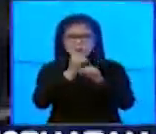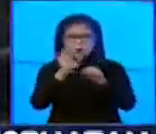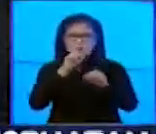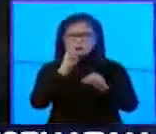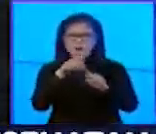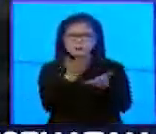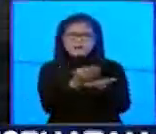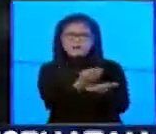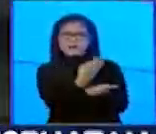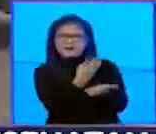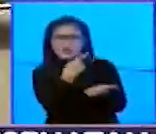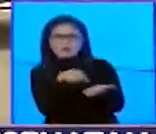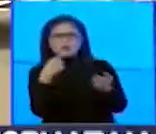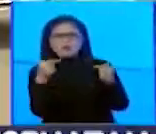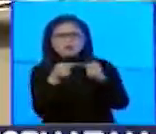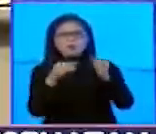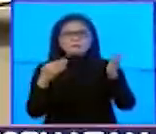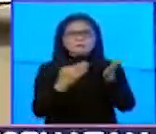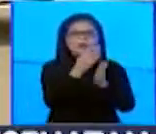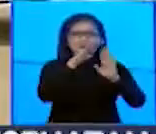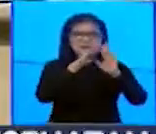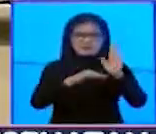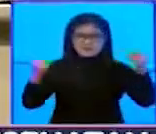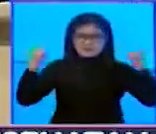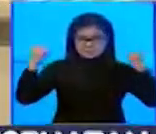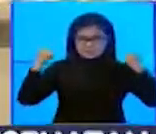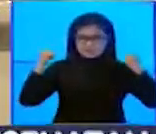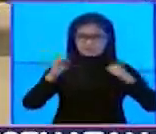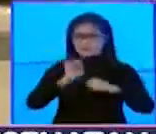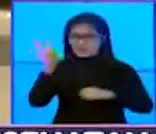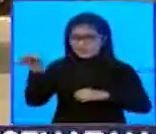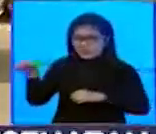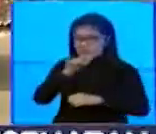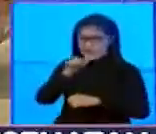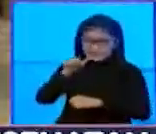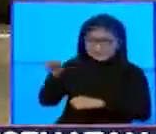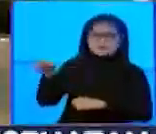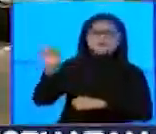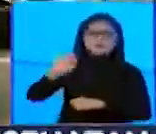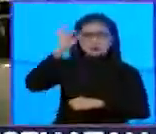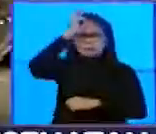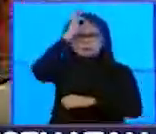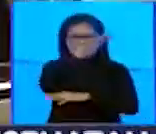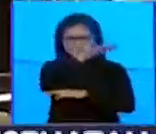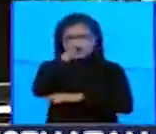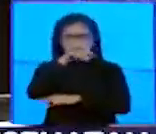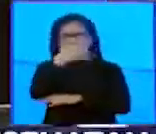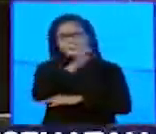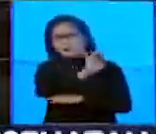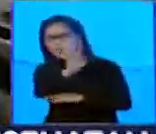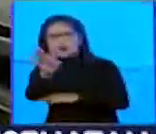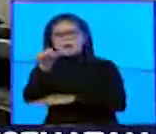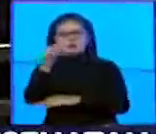pihak terkait dugaan pelanggaran protokol kesehatan selain Anies Baswedan Polda juga akan memanggil sejumlah pihak termasuk